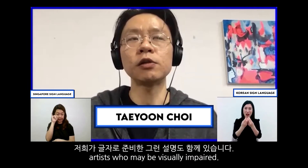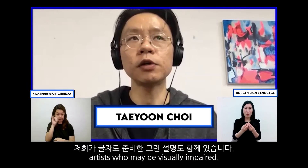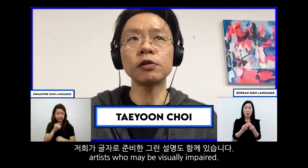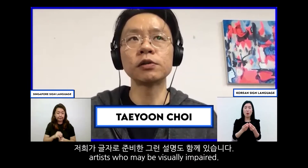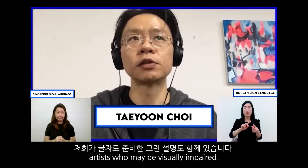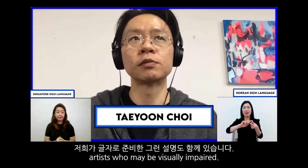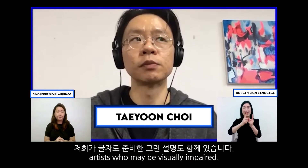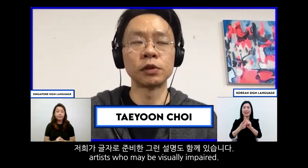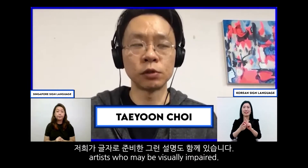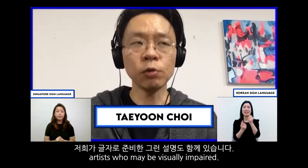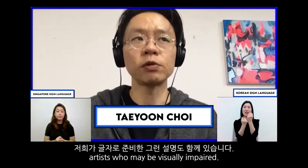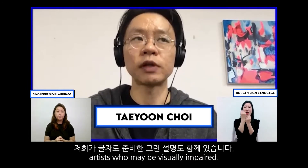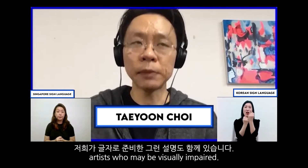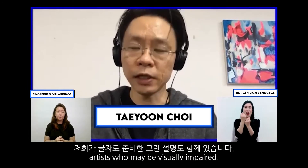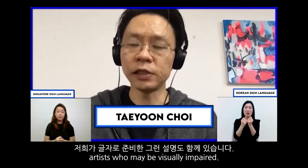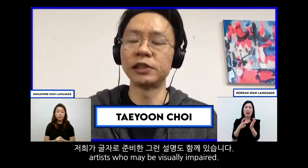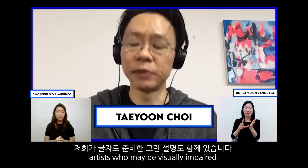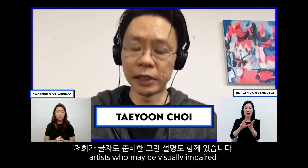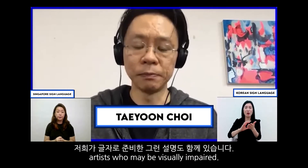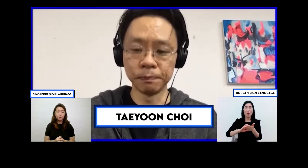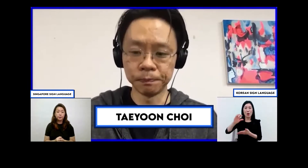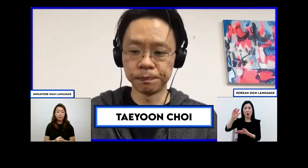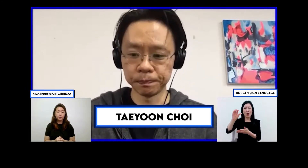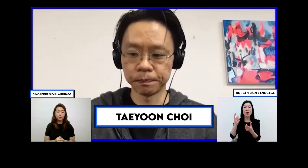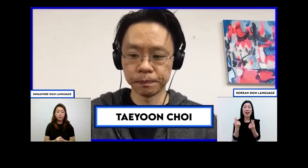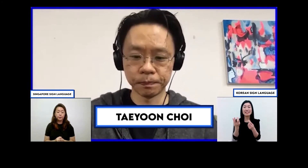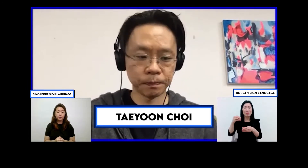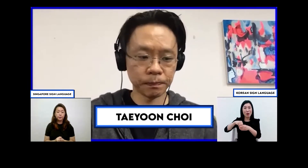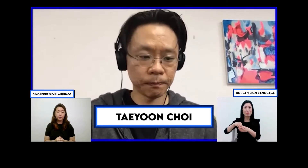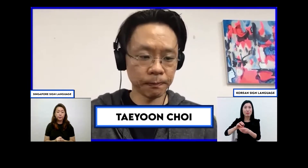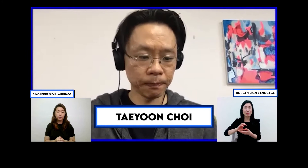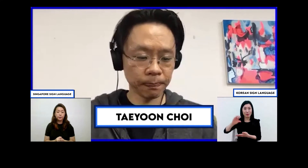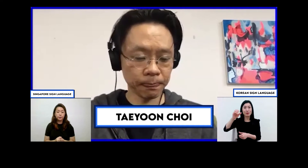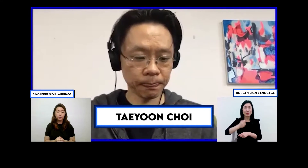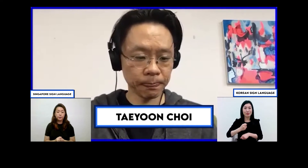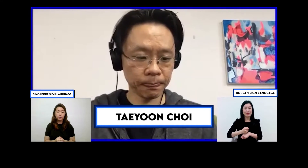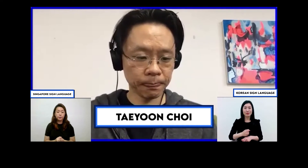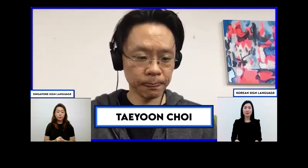그런 설명도 함께 있습니다.